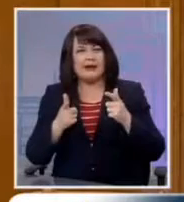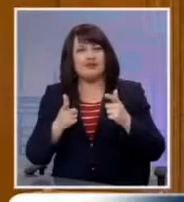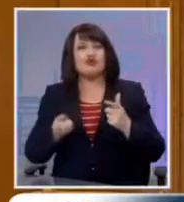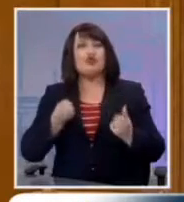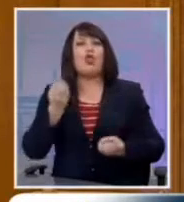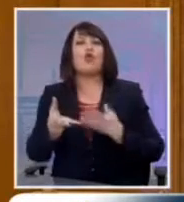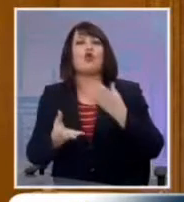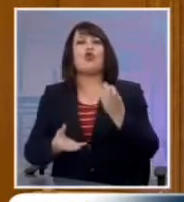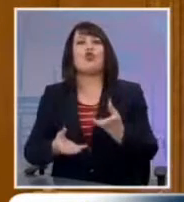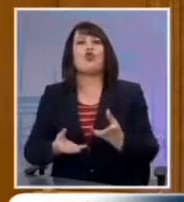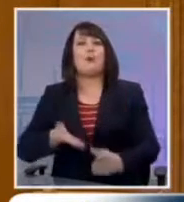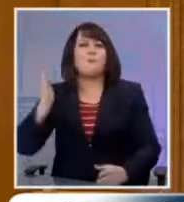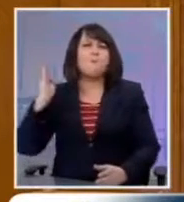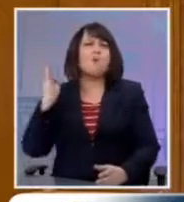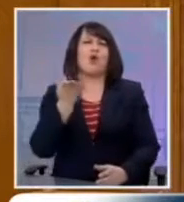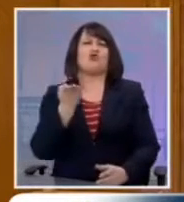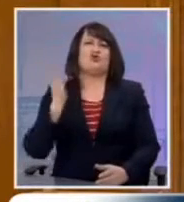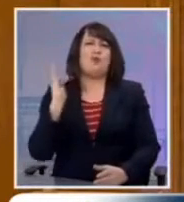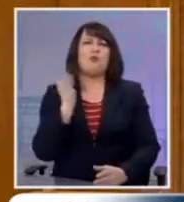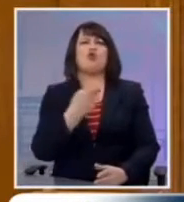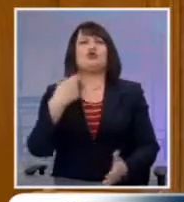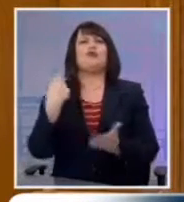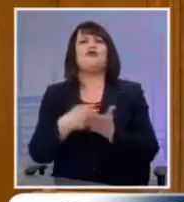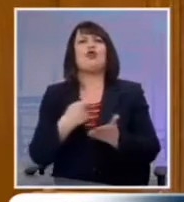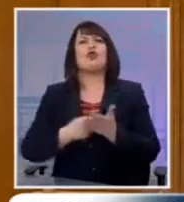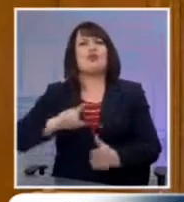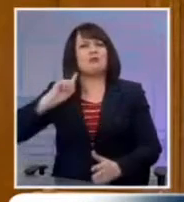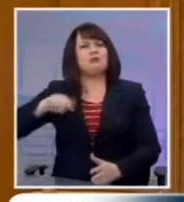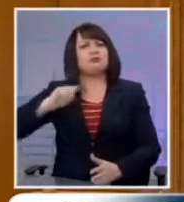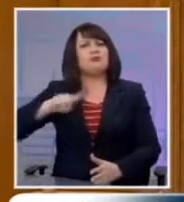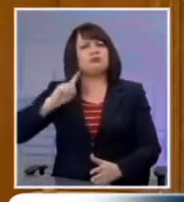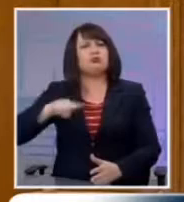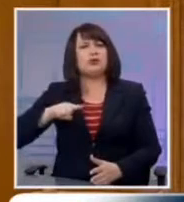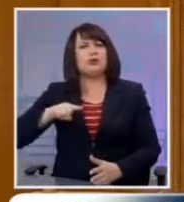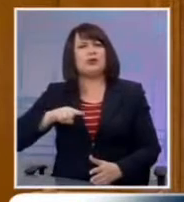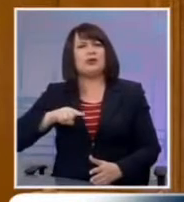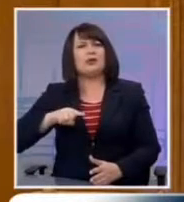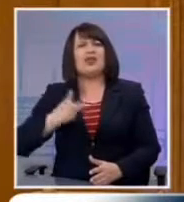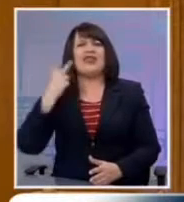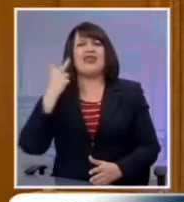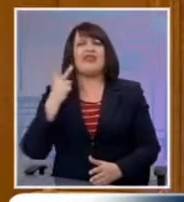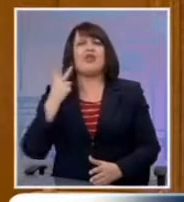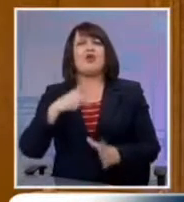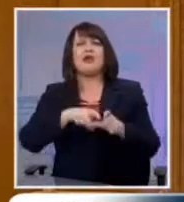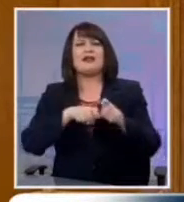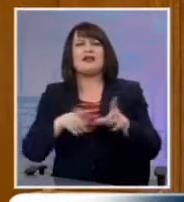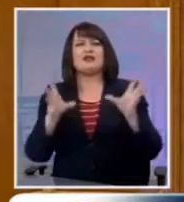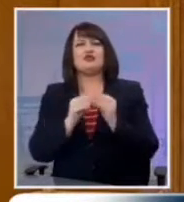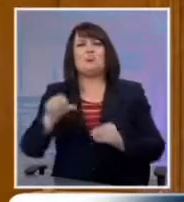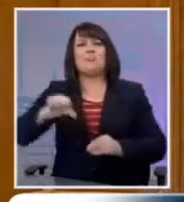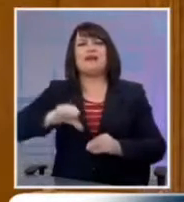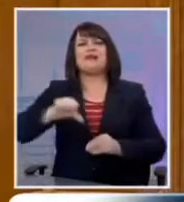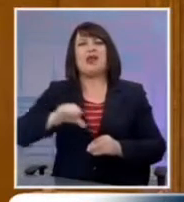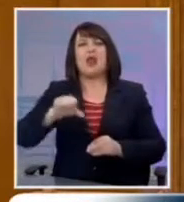χάριζε πρόστιμα και φορολογικές παραβάσεις σε 2 πετρελαϊκές εταιρείες για το